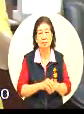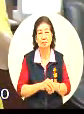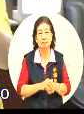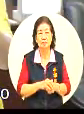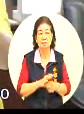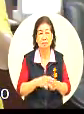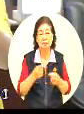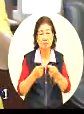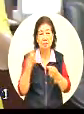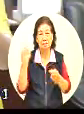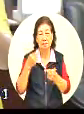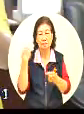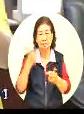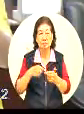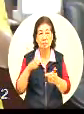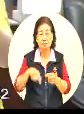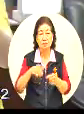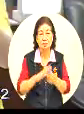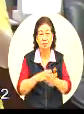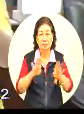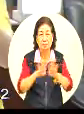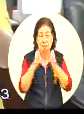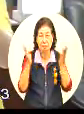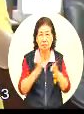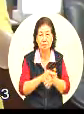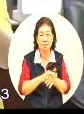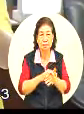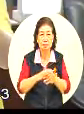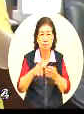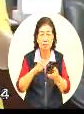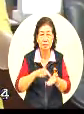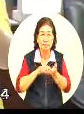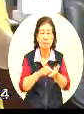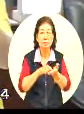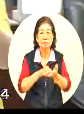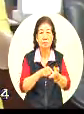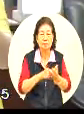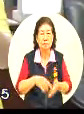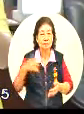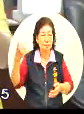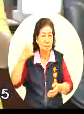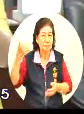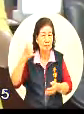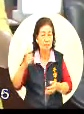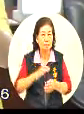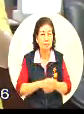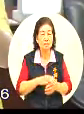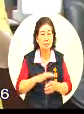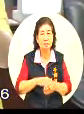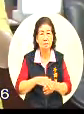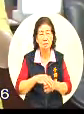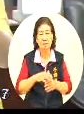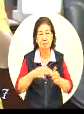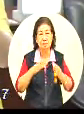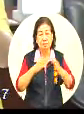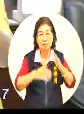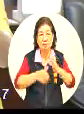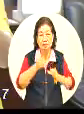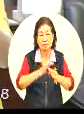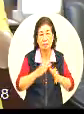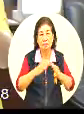从去年陈情到今年，我是麻烦我们市长还有我们市府团队哦，是不是针对这个问